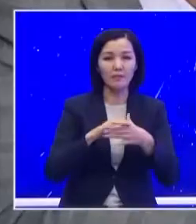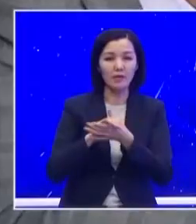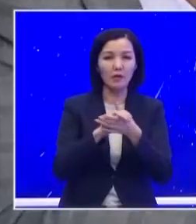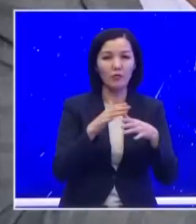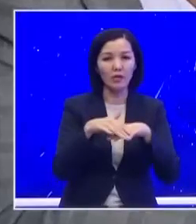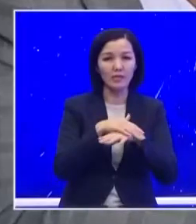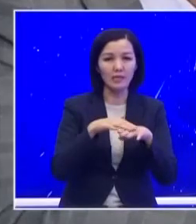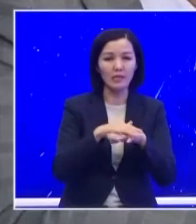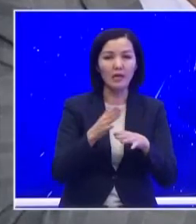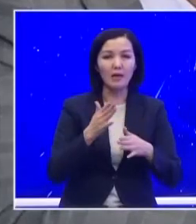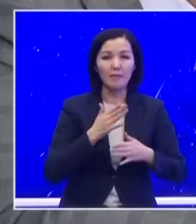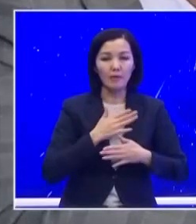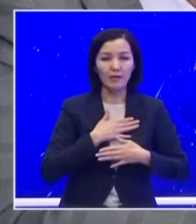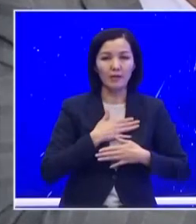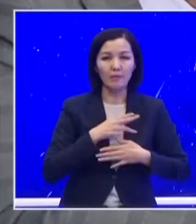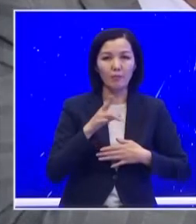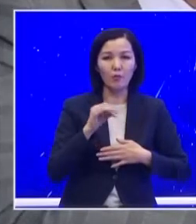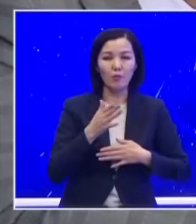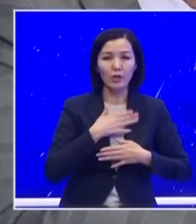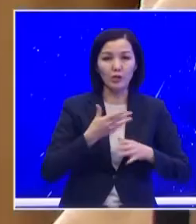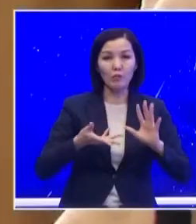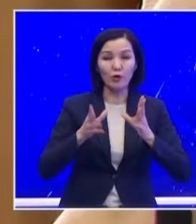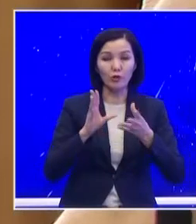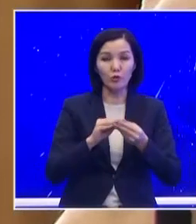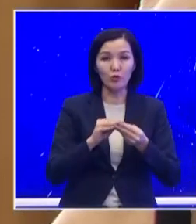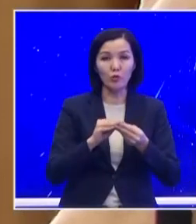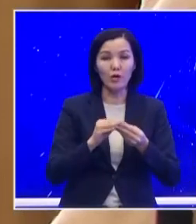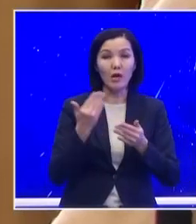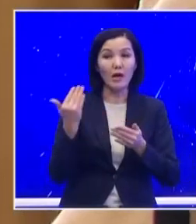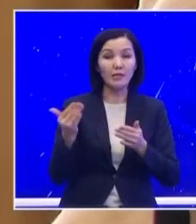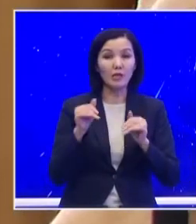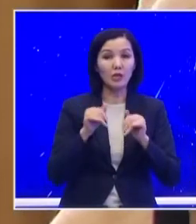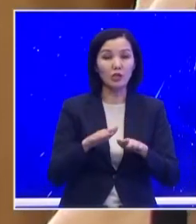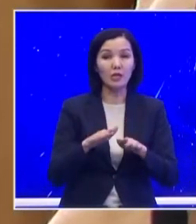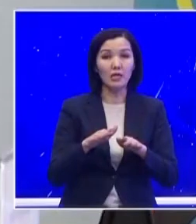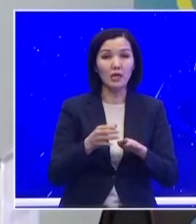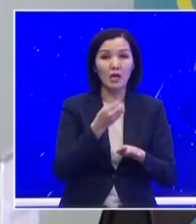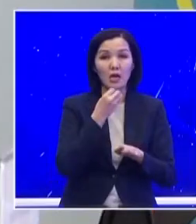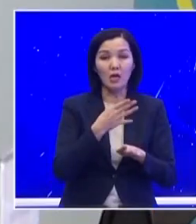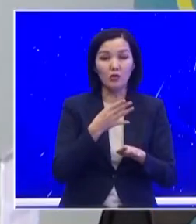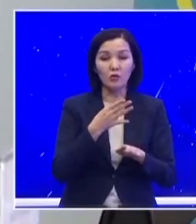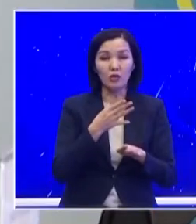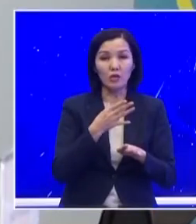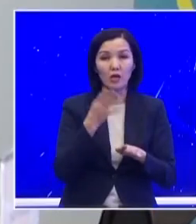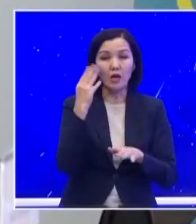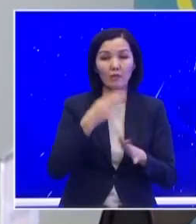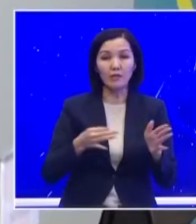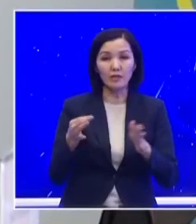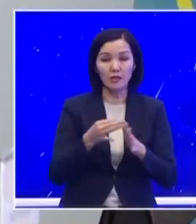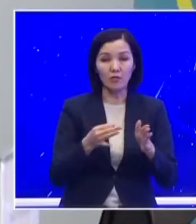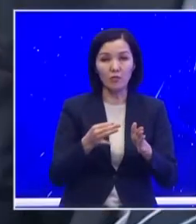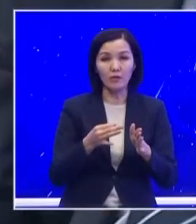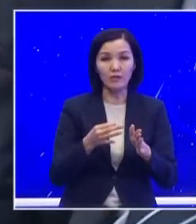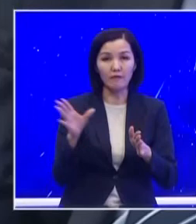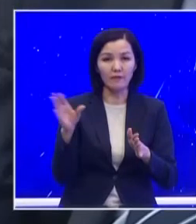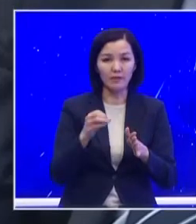По нашему отчету, значит, они решили, что положительный опыт работы Ассамблеи Алматинской области и